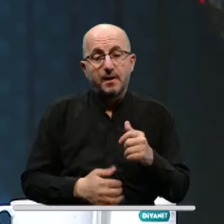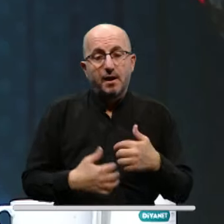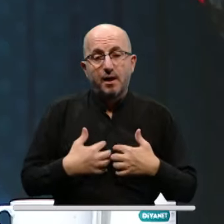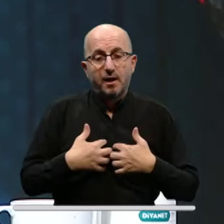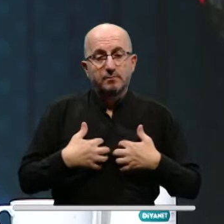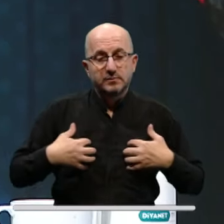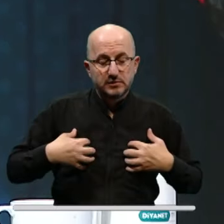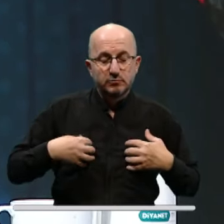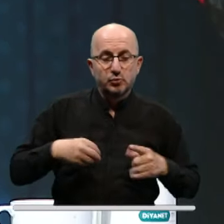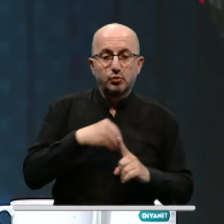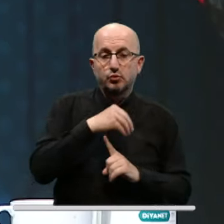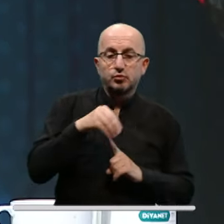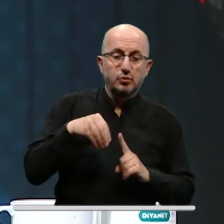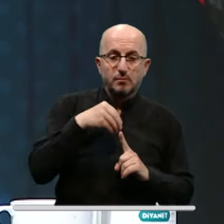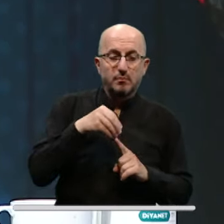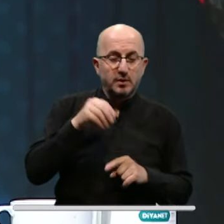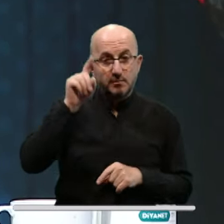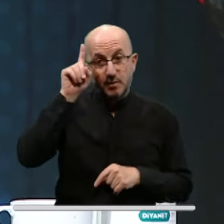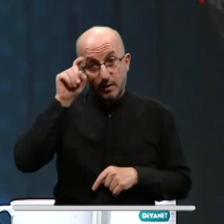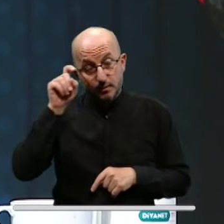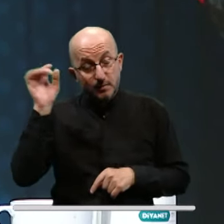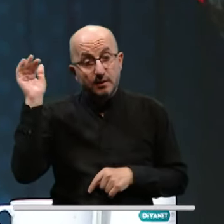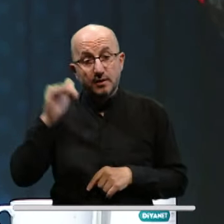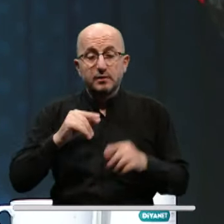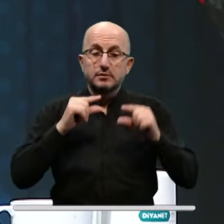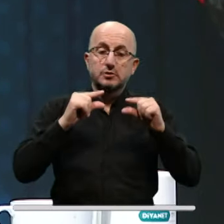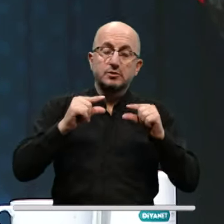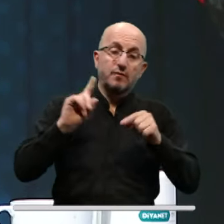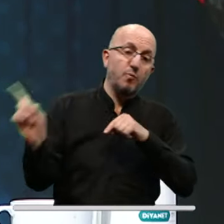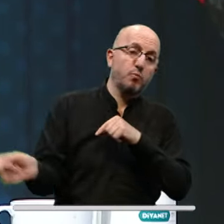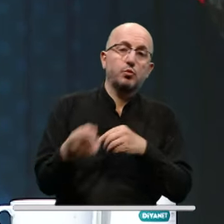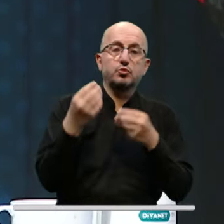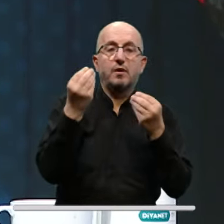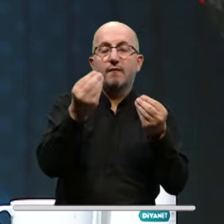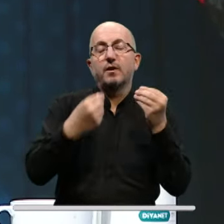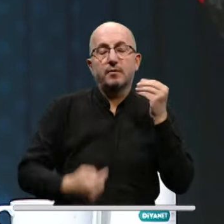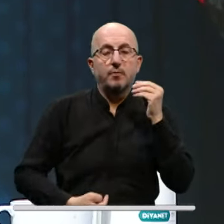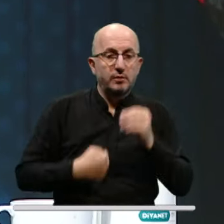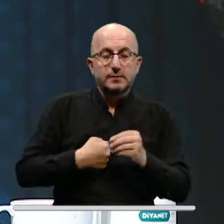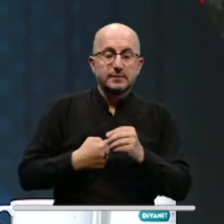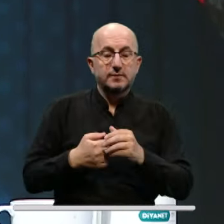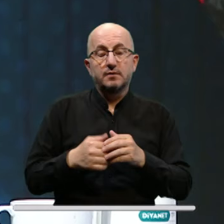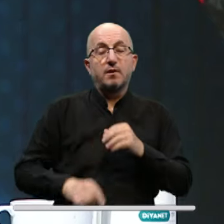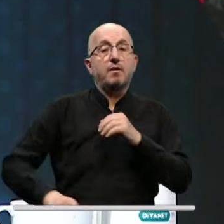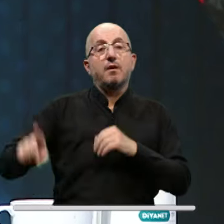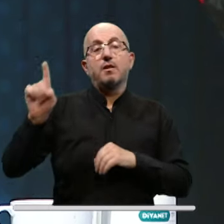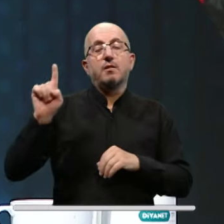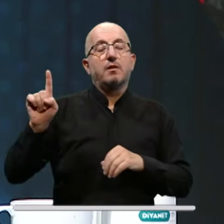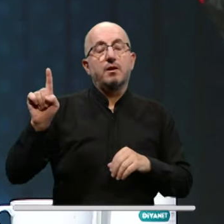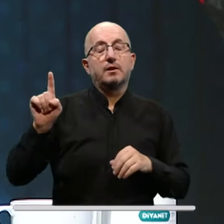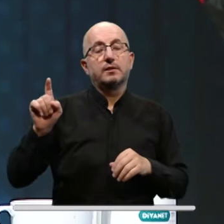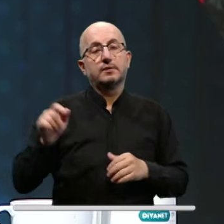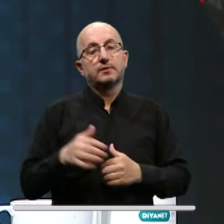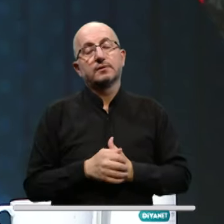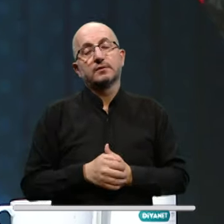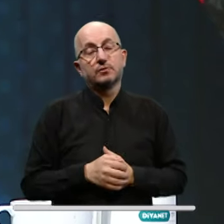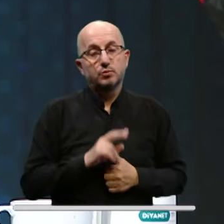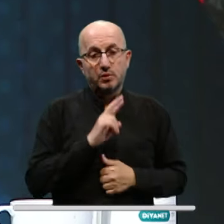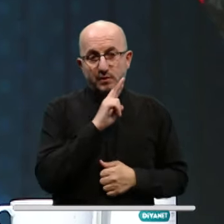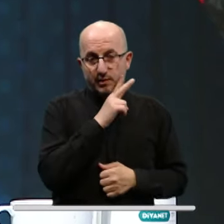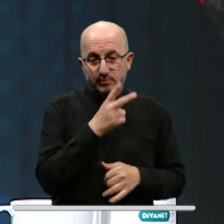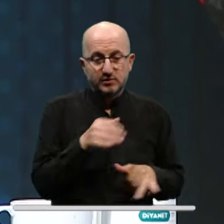size benim aklıma gelen hadis-i şerifi okuyup belki bir müjde verir, öyle hissediyorum. Cenab-ı Allah